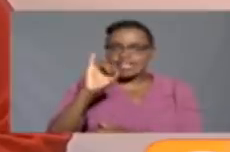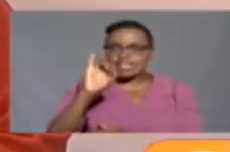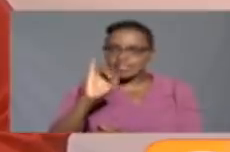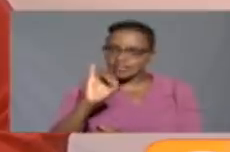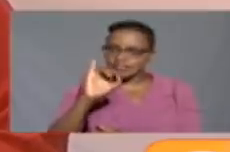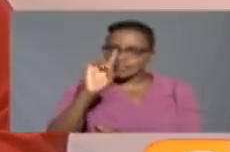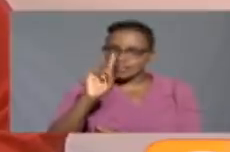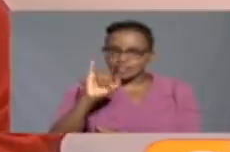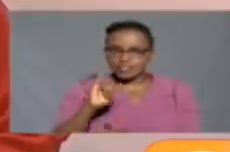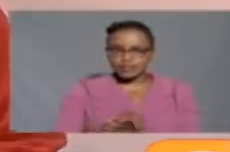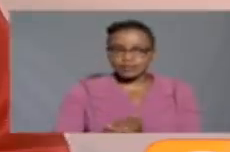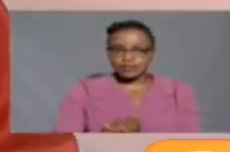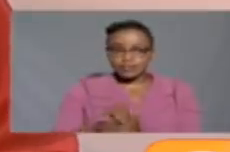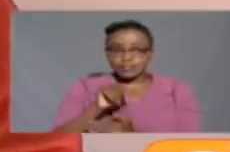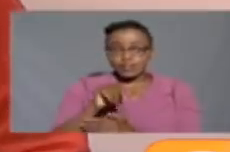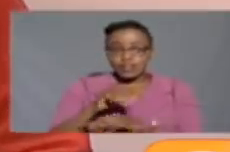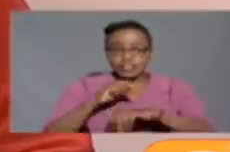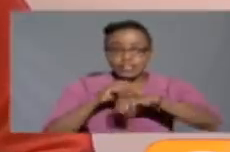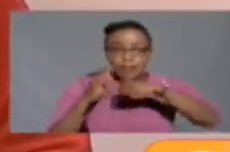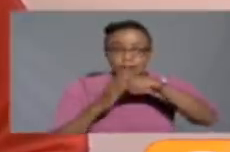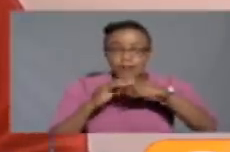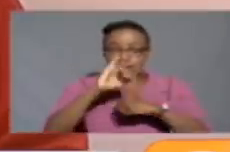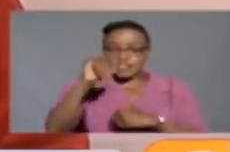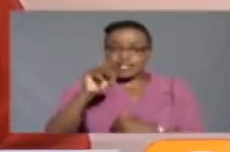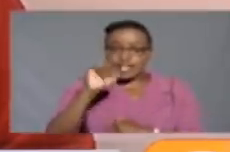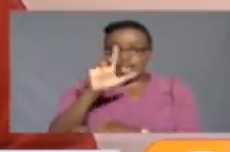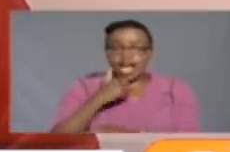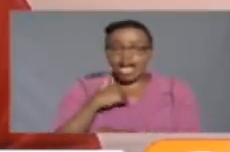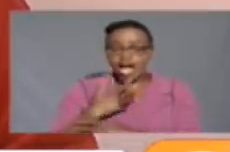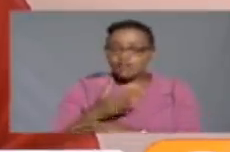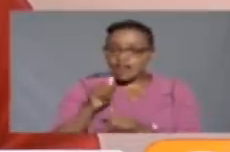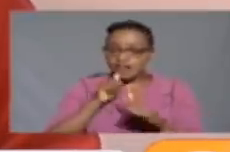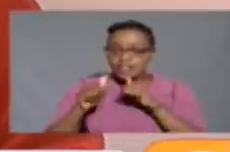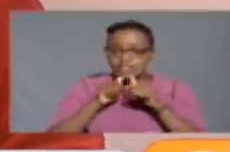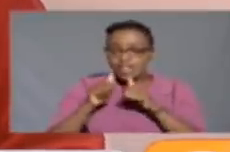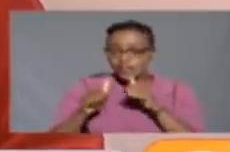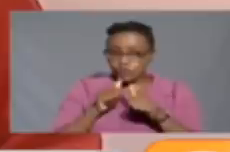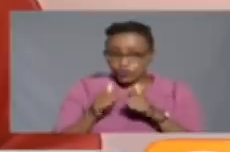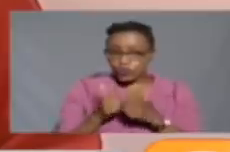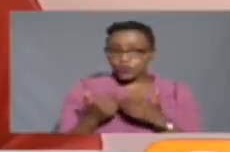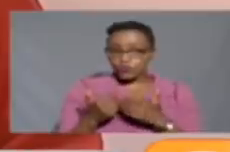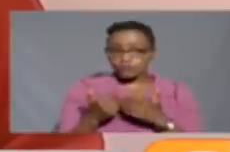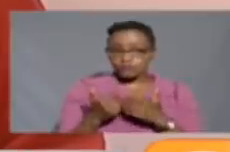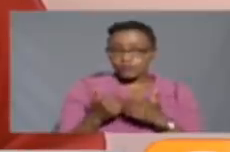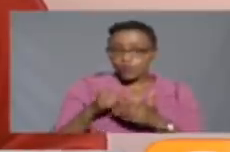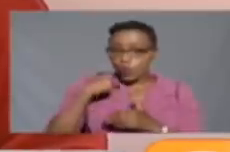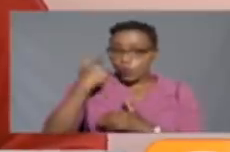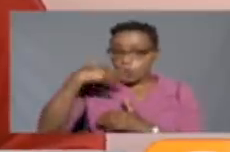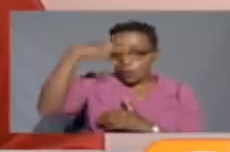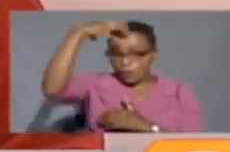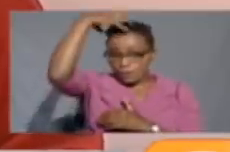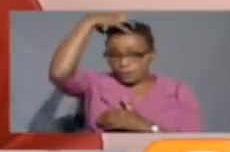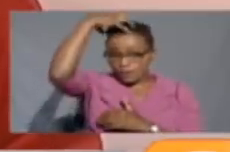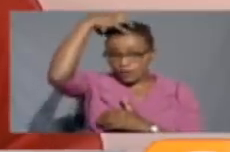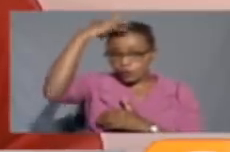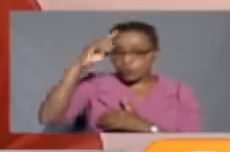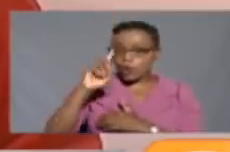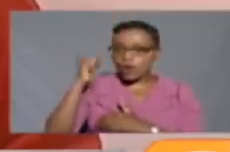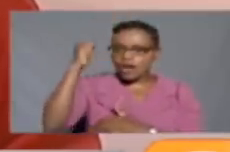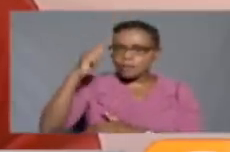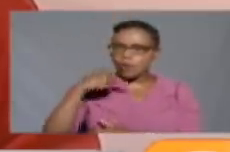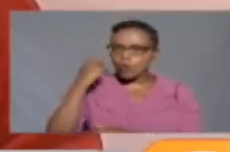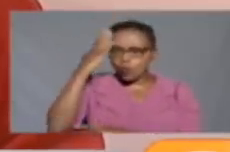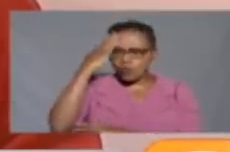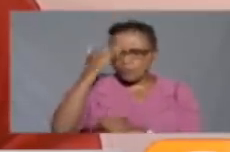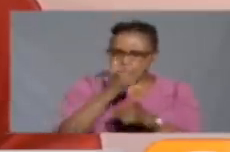Leo siku katika taifa zetu za saa tatu za JKL tutakuwa na mahojiano ya moja kwa moja na Miguna Miguna, mwanasiasa ambaye wengi